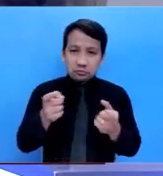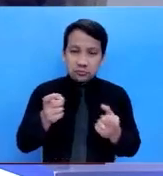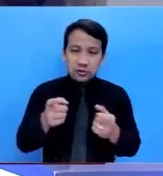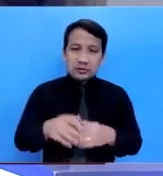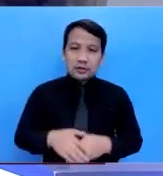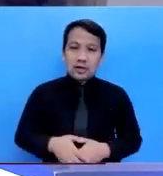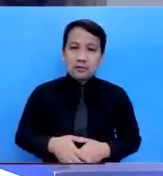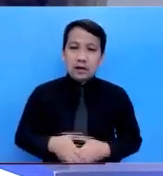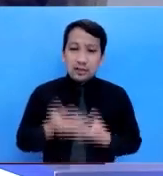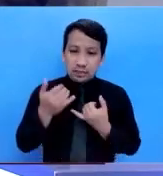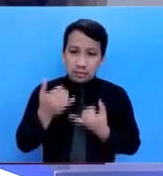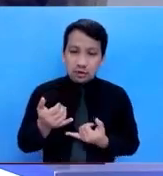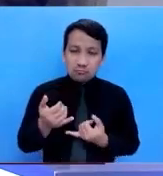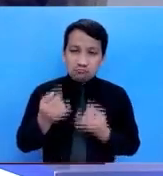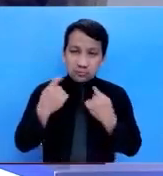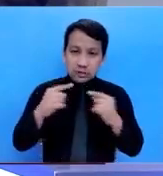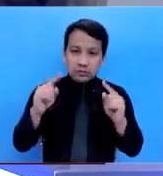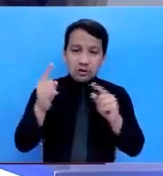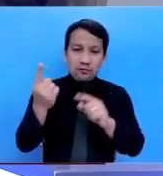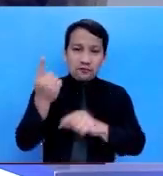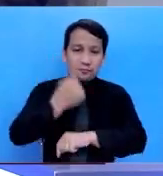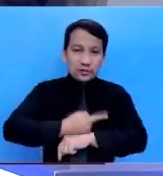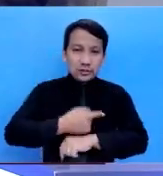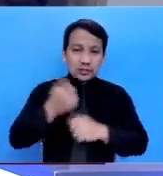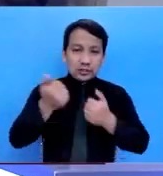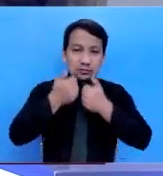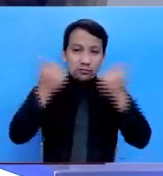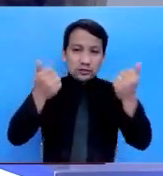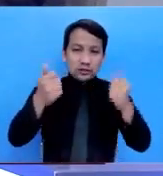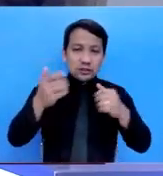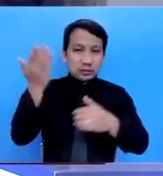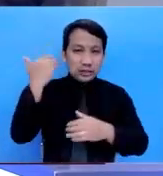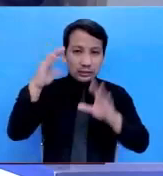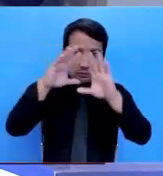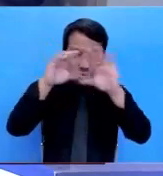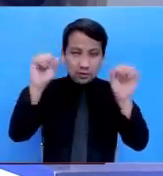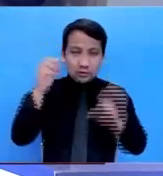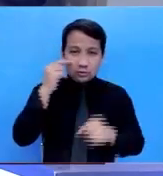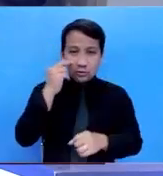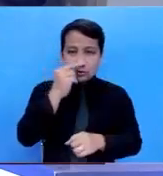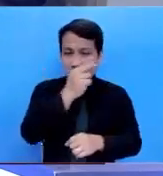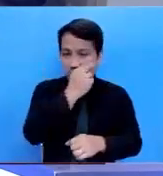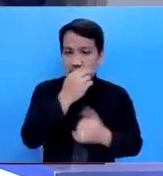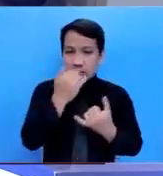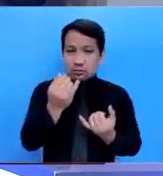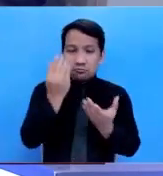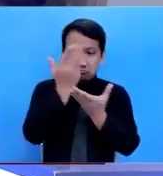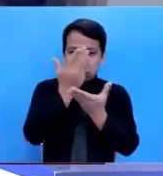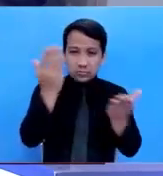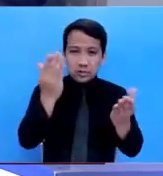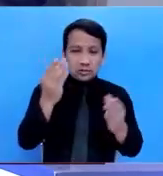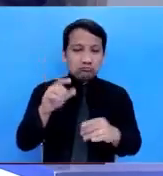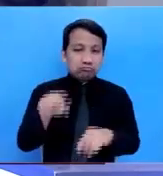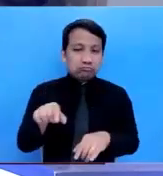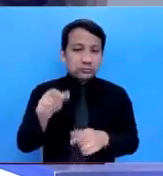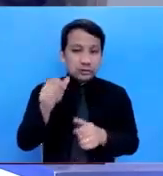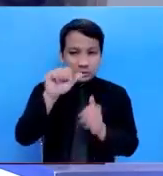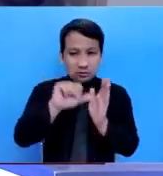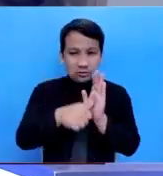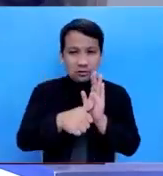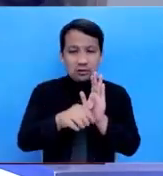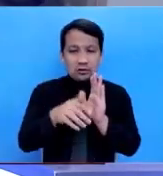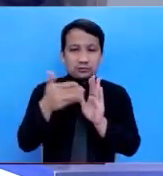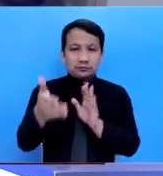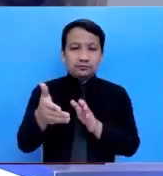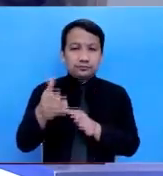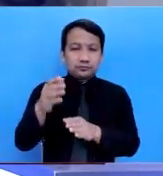Inugurita ngayong araw ang first death anniversary ni dating Pangulong Noynoy Aquino. Muling inalala ang legacy at atak ng pamumunong iniwan ni